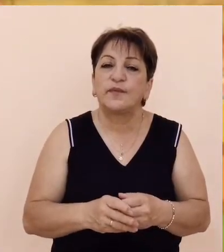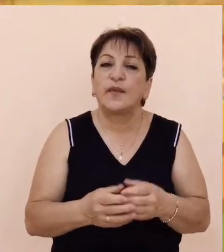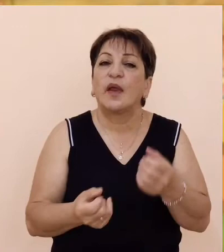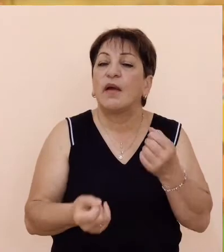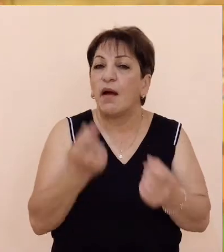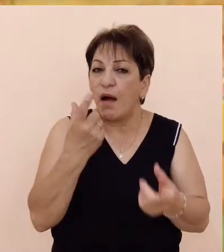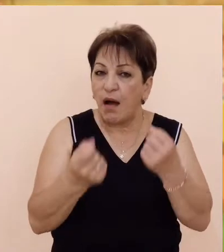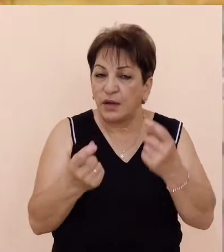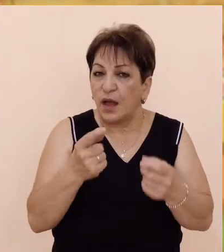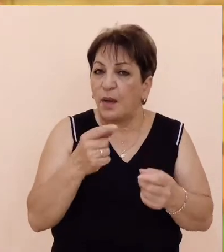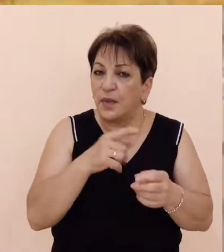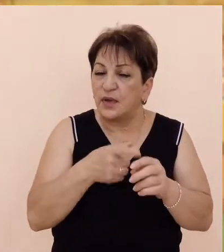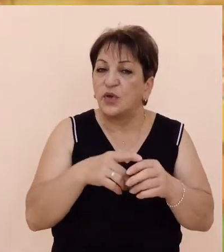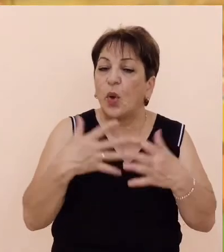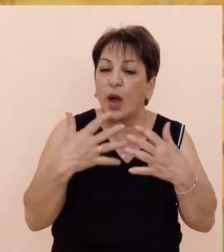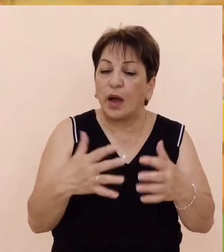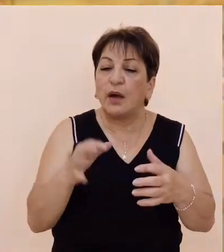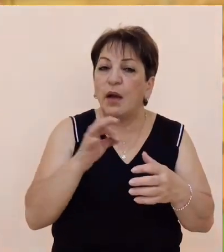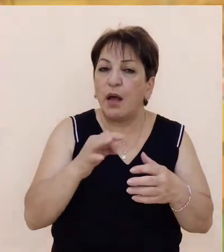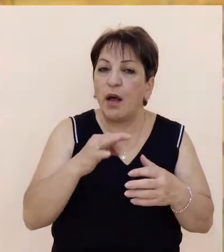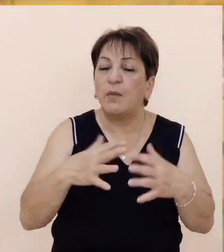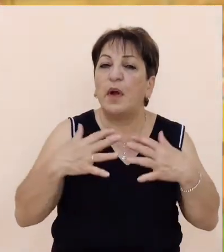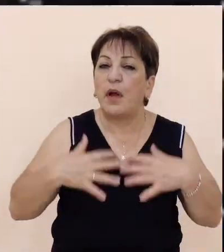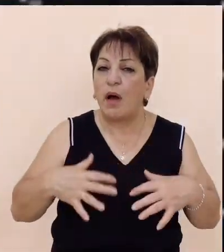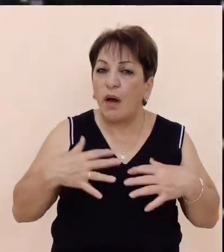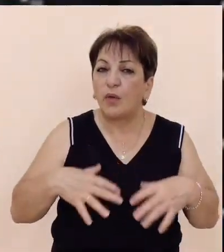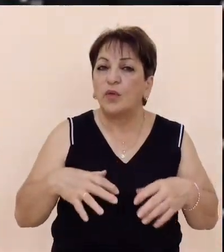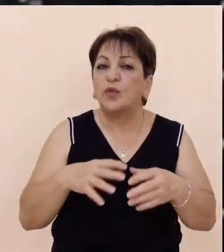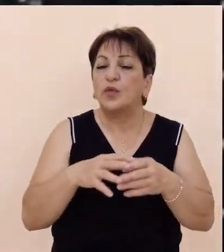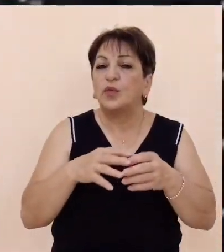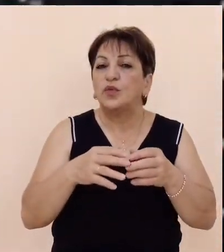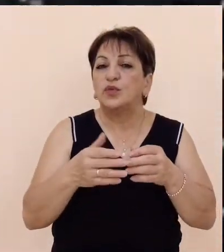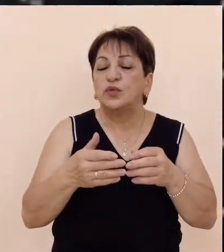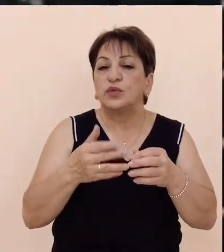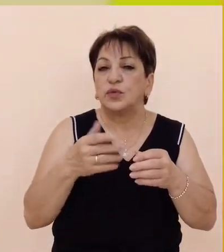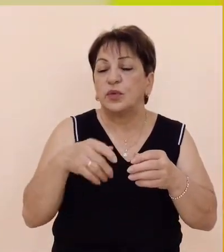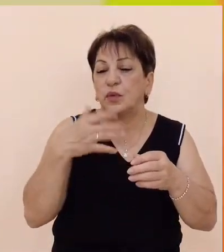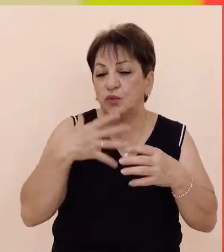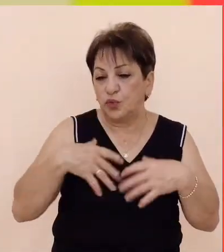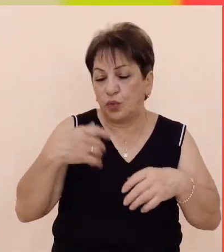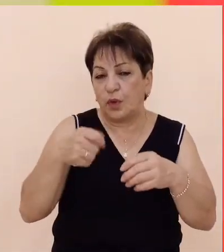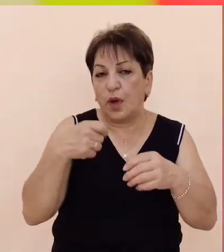Հայտնաբերեցի, որ հղիների համար նախատեսված հագուստը կանանց նախկին չափսերով են։